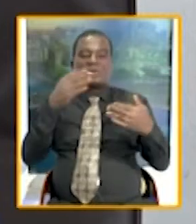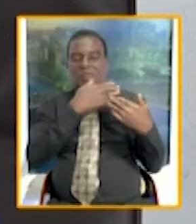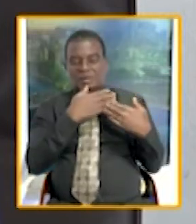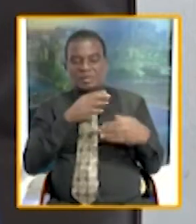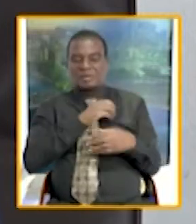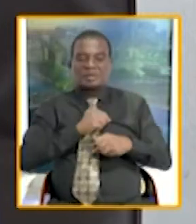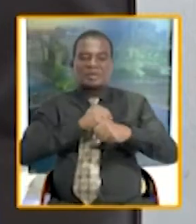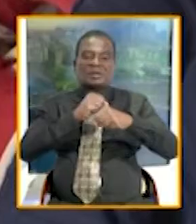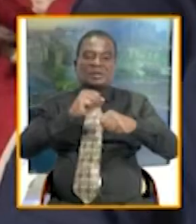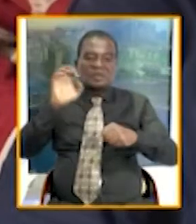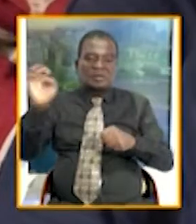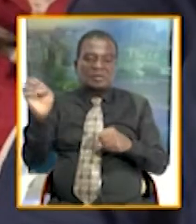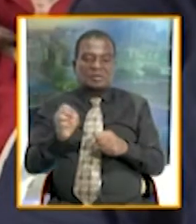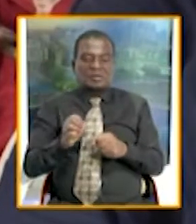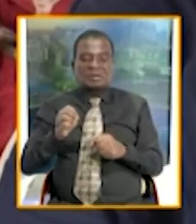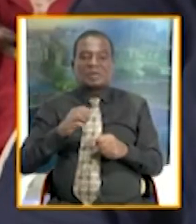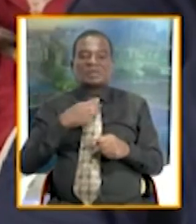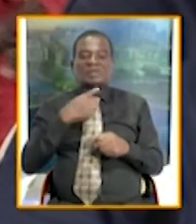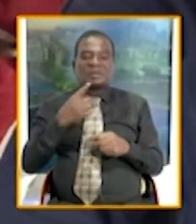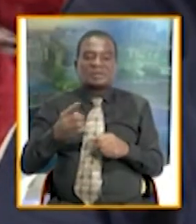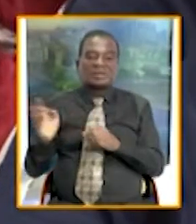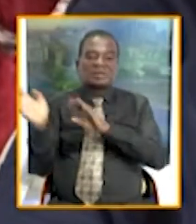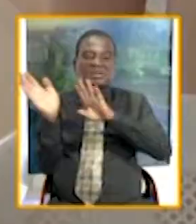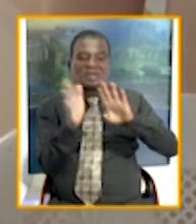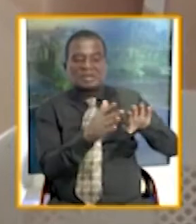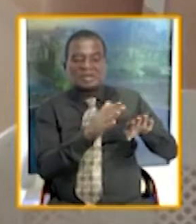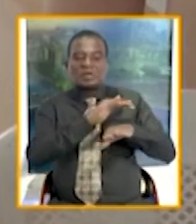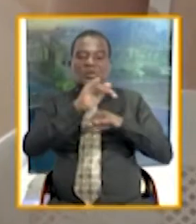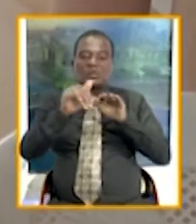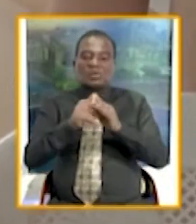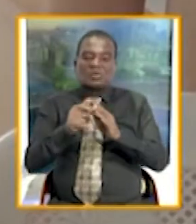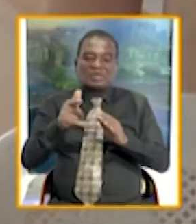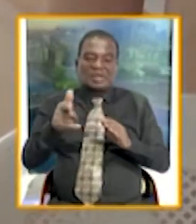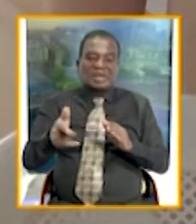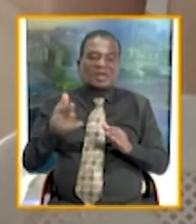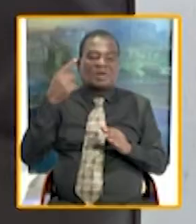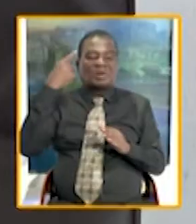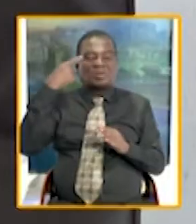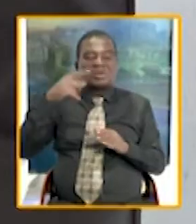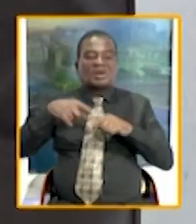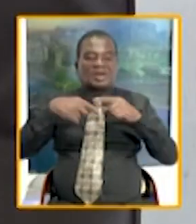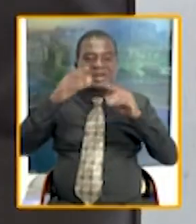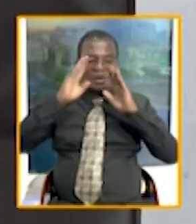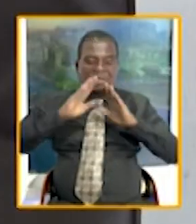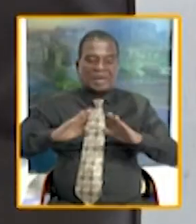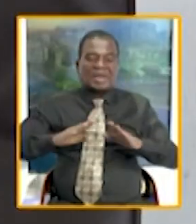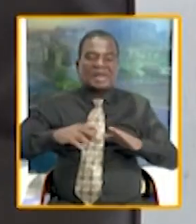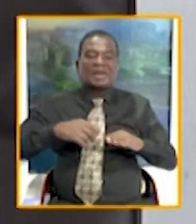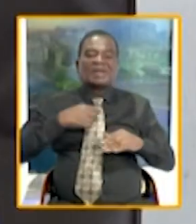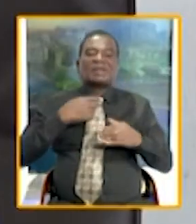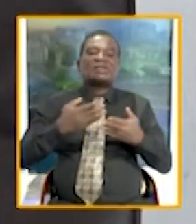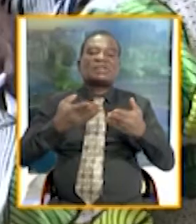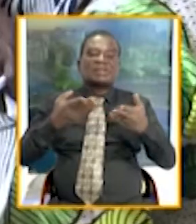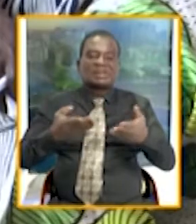les leçons des violences et à se tourner résolument vers le développement de leur région à l'orée des législatives. Il a relevé la mise